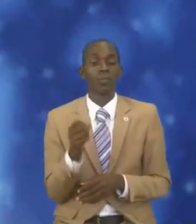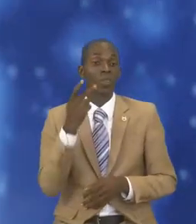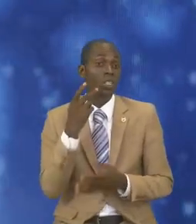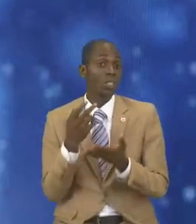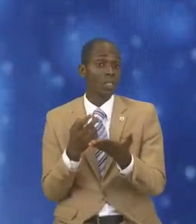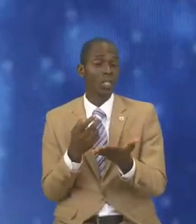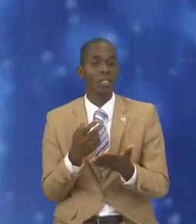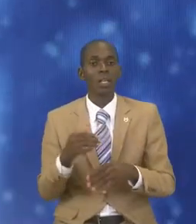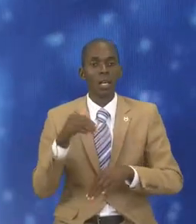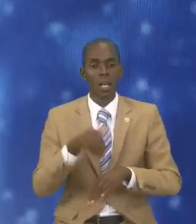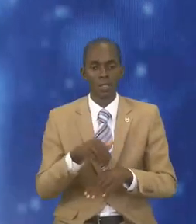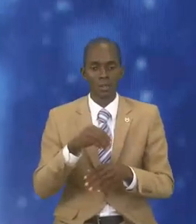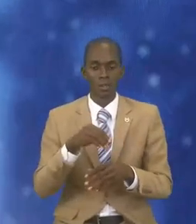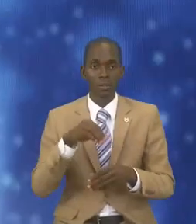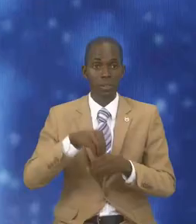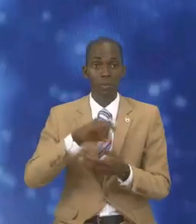Voyons,